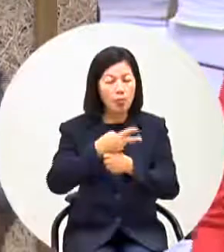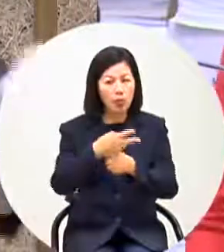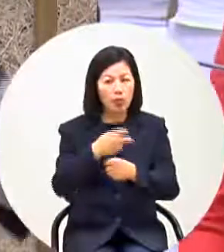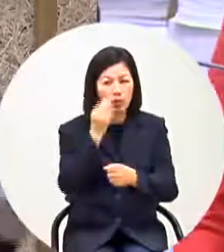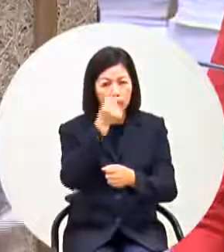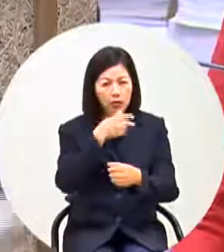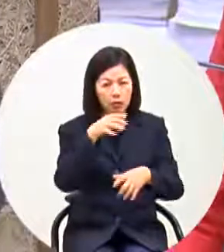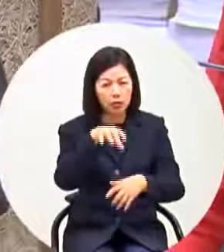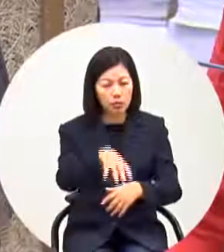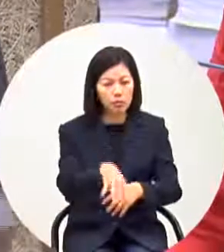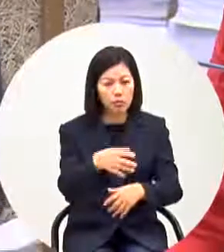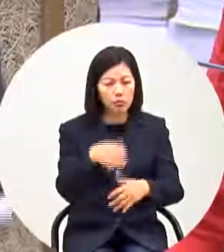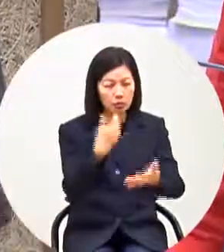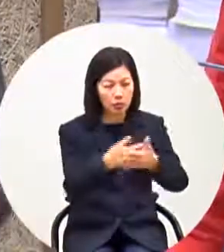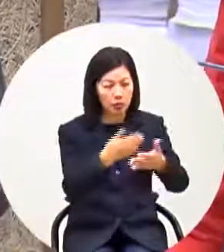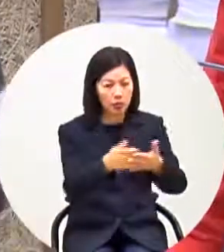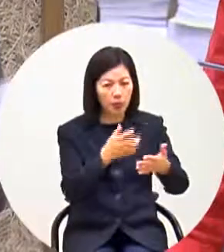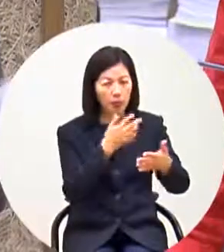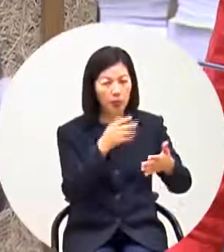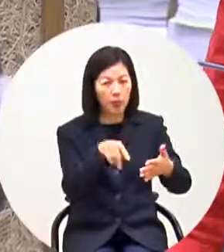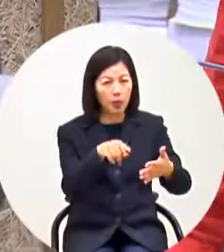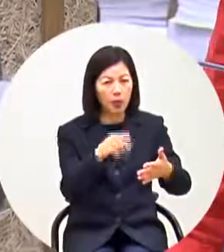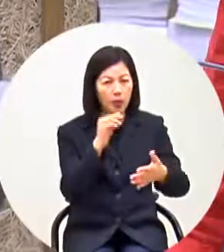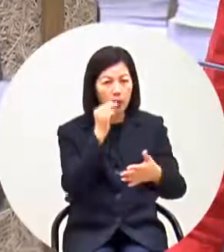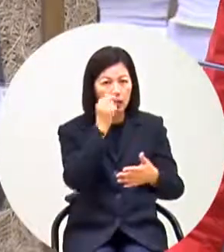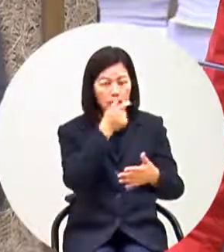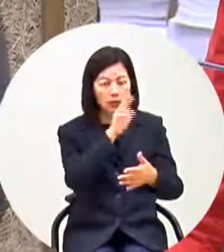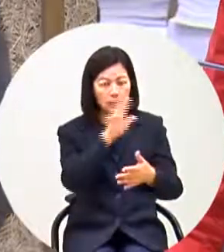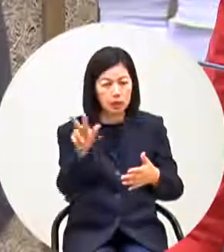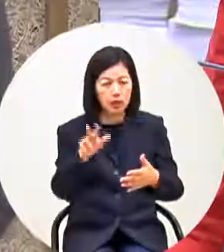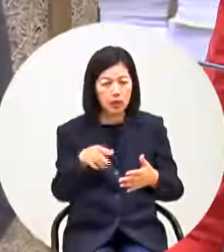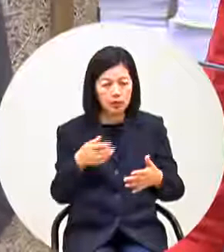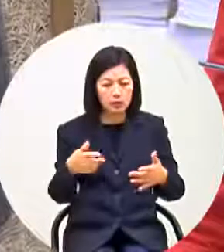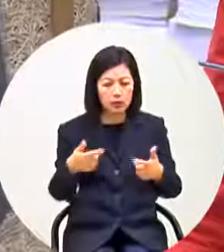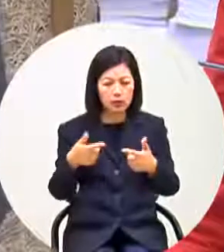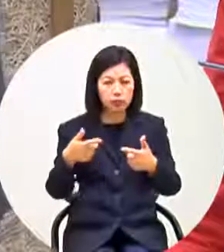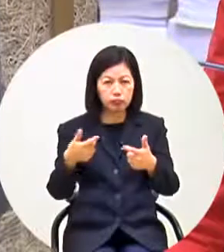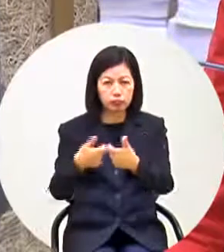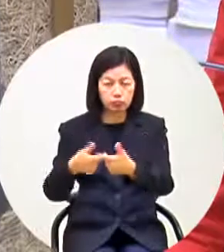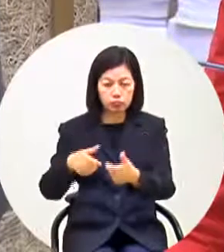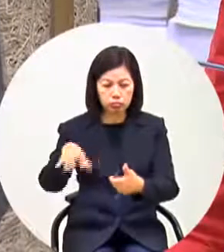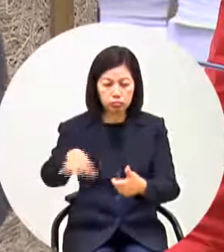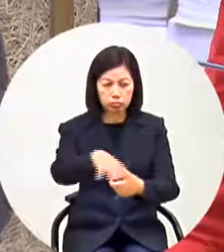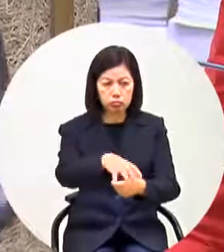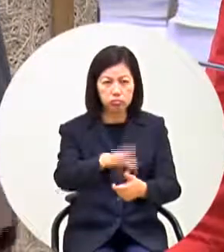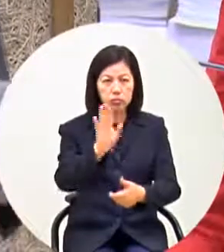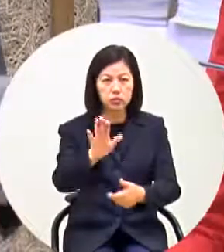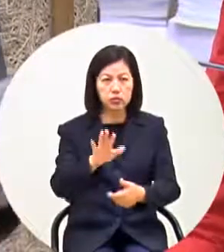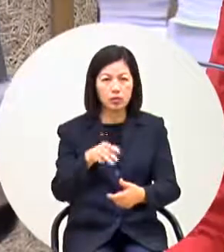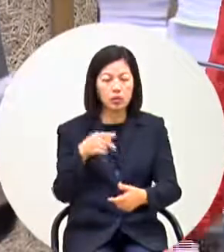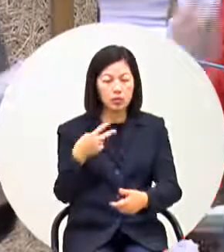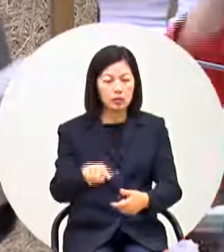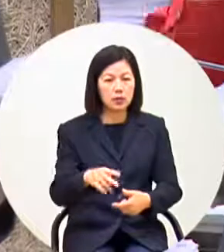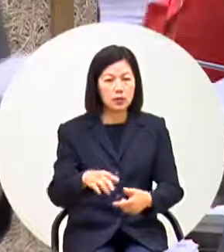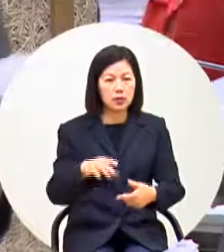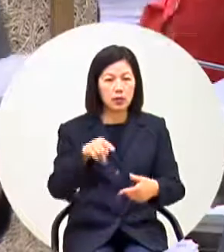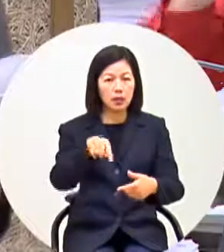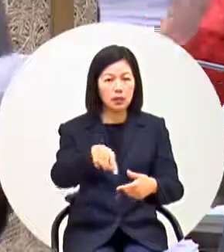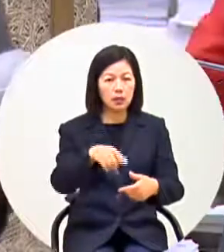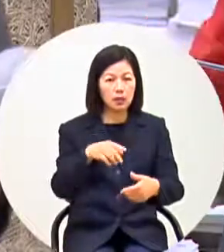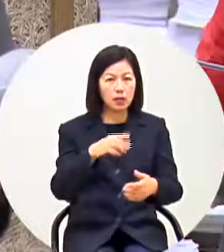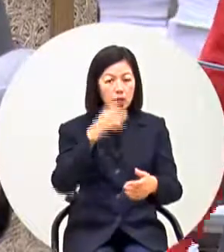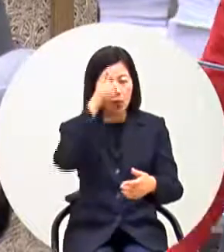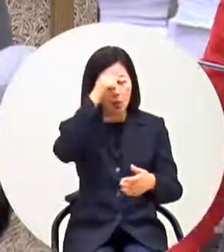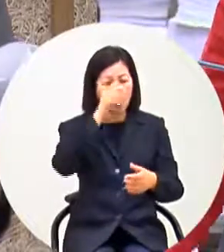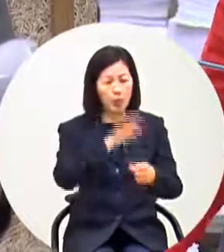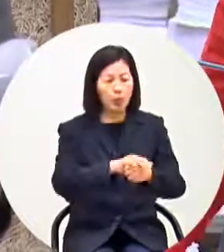作品，因为这个场域是适合的。那因为目前黄埔新村它是属于文化景观，所以呢它整个在这个